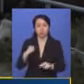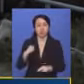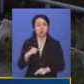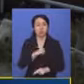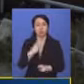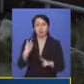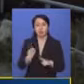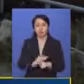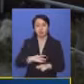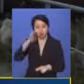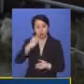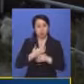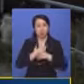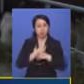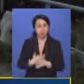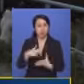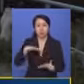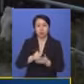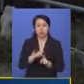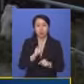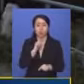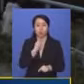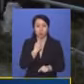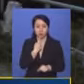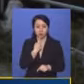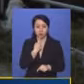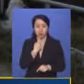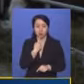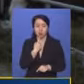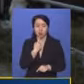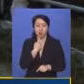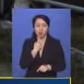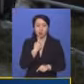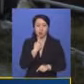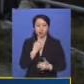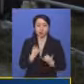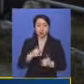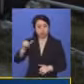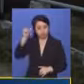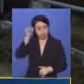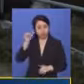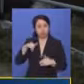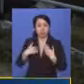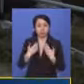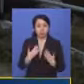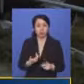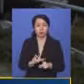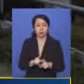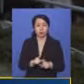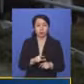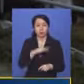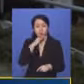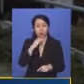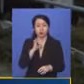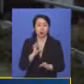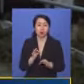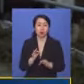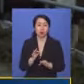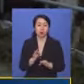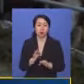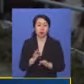без господдержки, заниматься этим тяжело. На животноводство выделяются достаточно хорошие